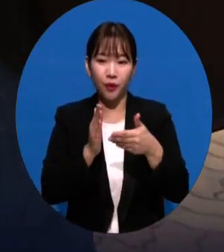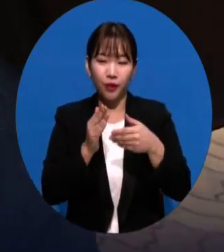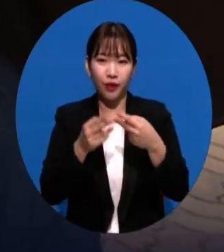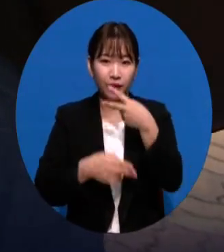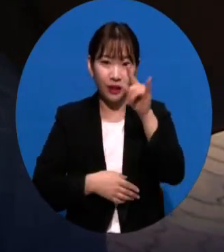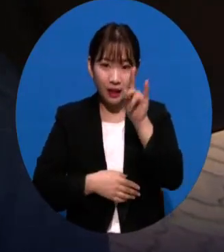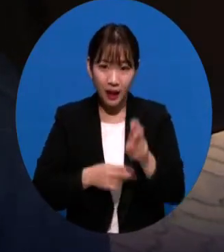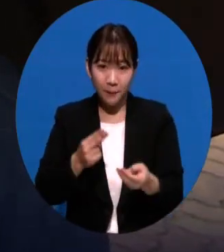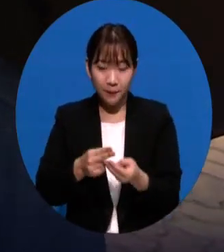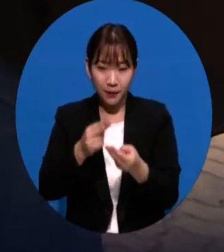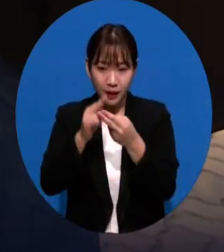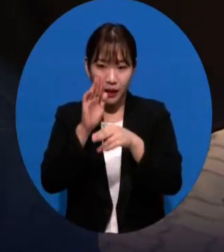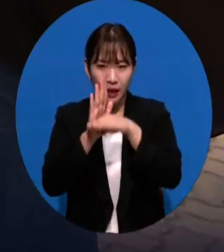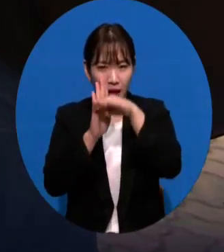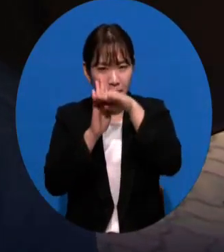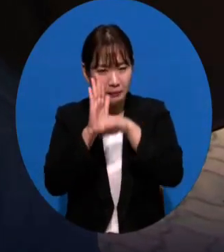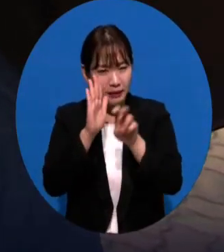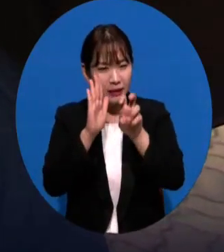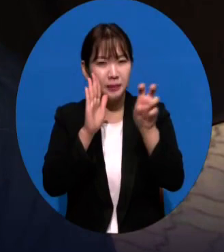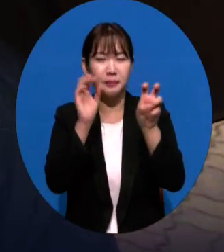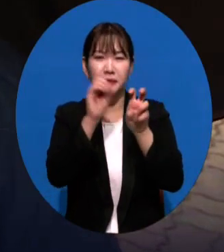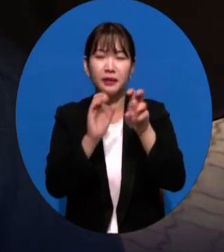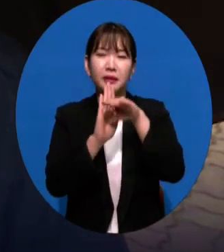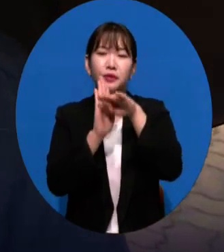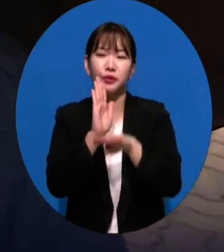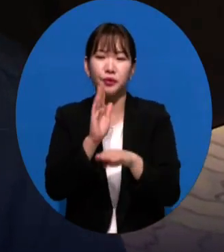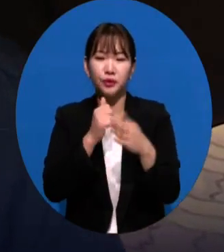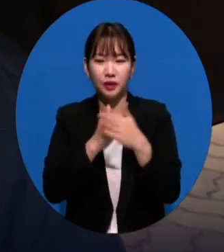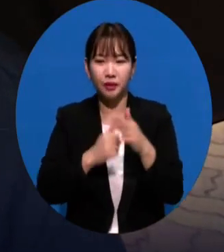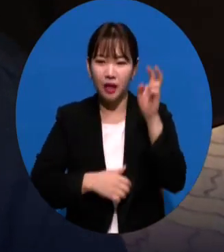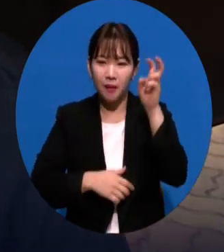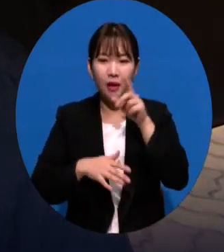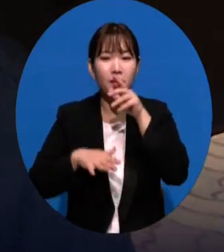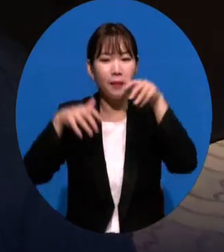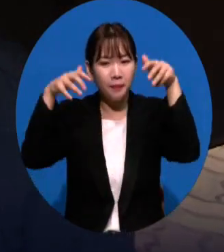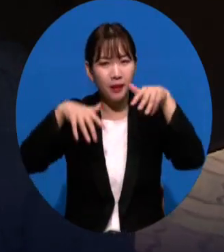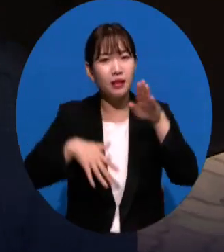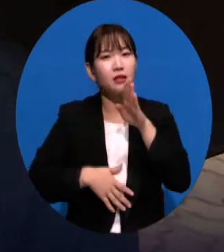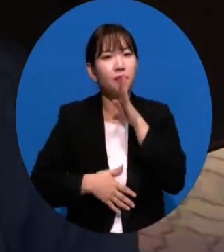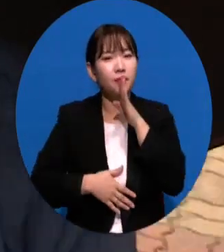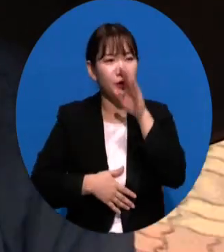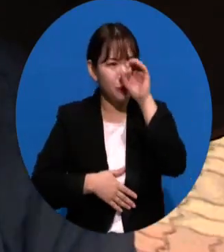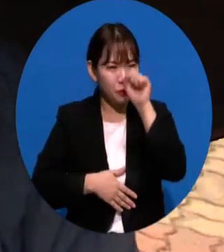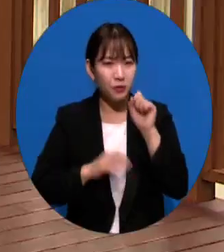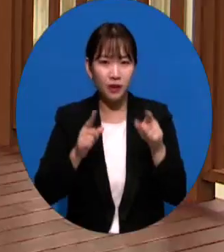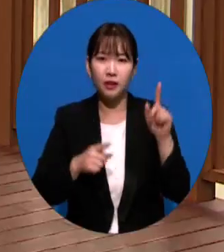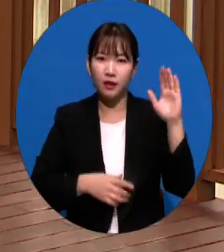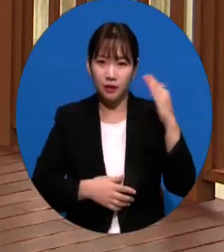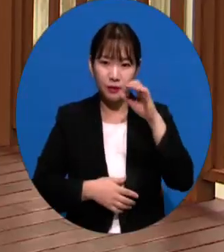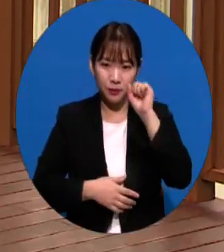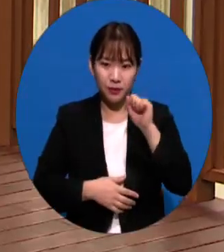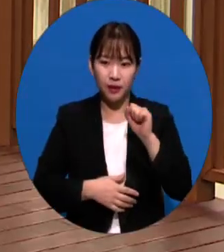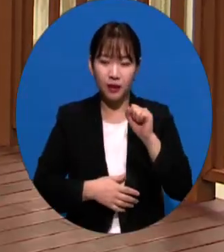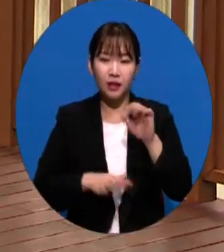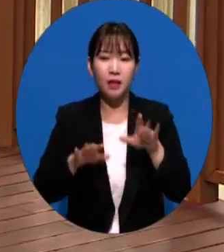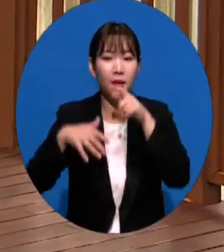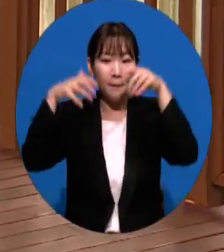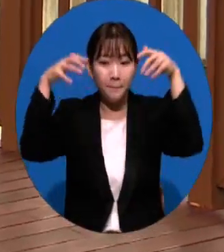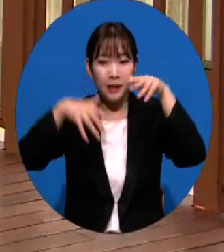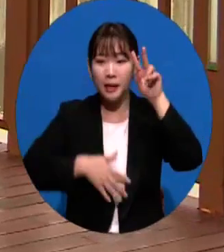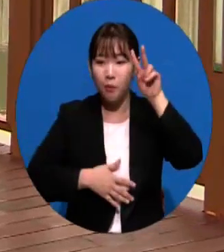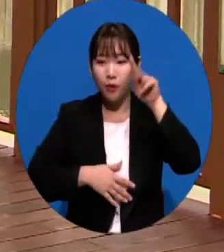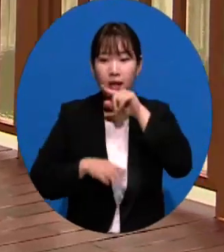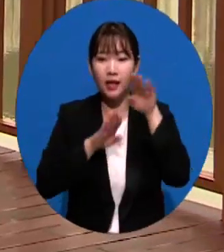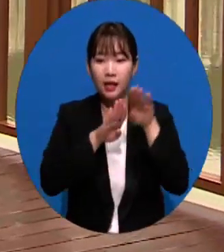저수지도 뭐 20몇 프로대로 떨어지고 그래서 아마 이번 비가 정말 장비가 돼서. 이번 비는